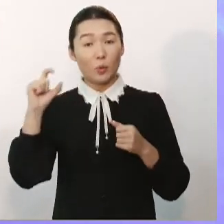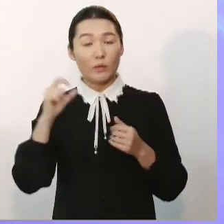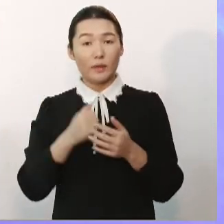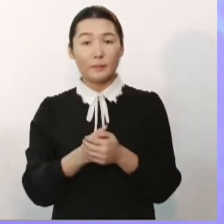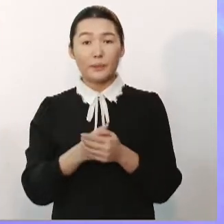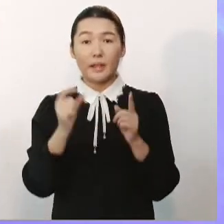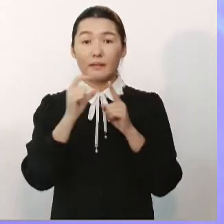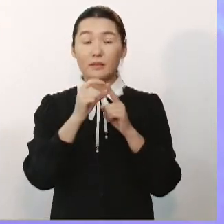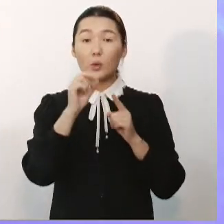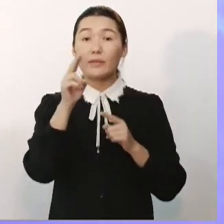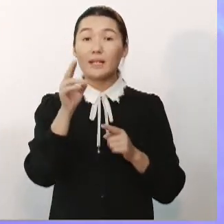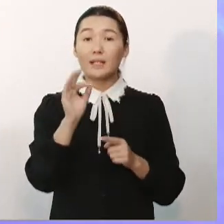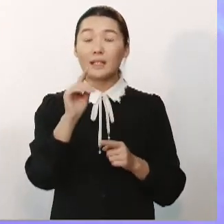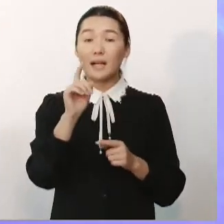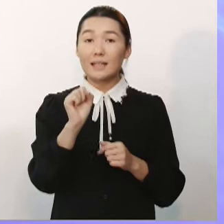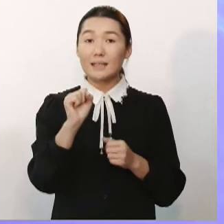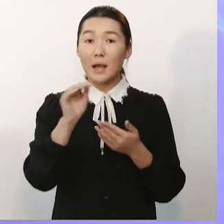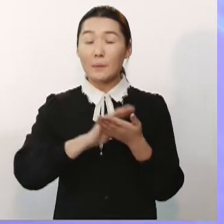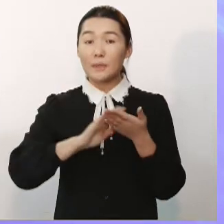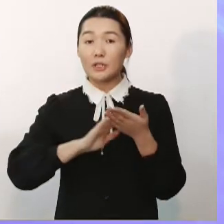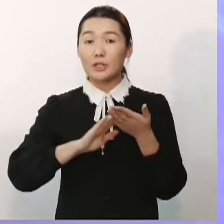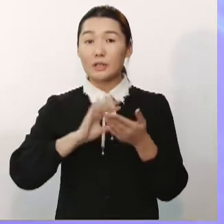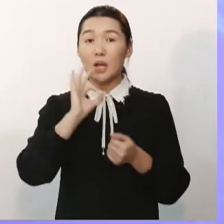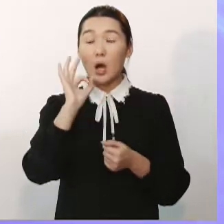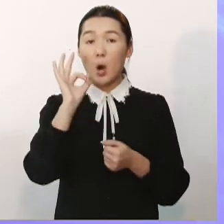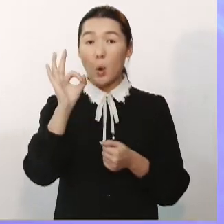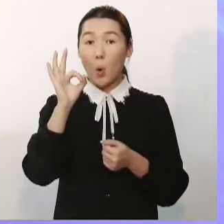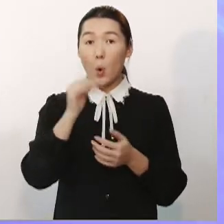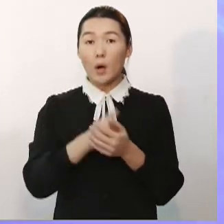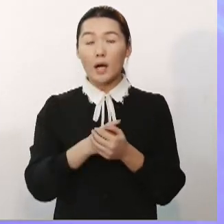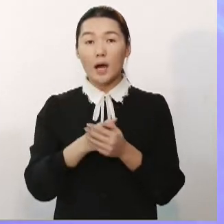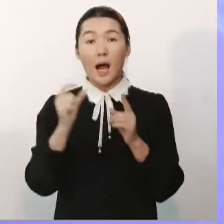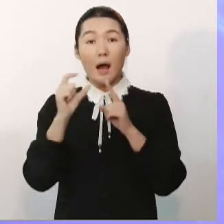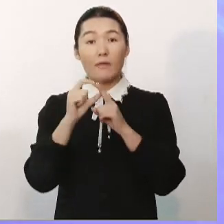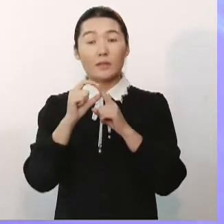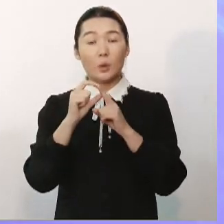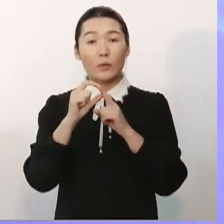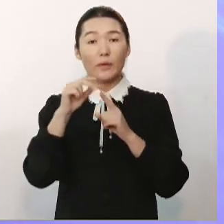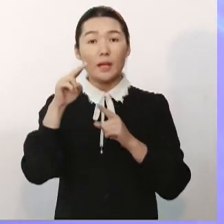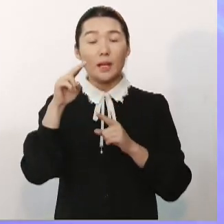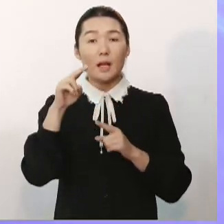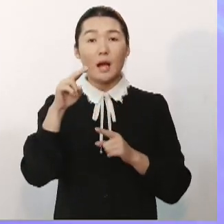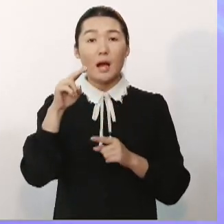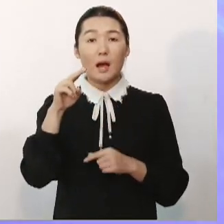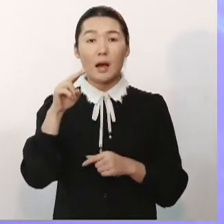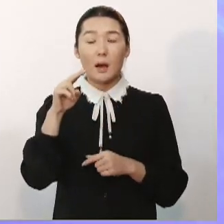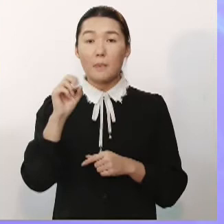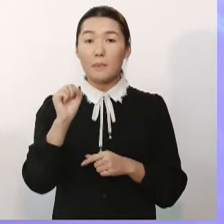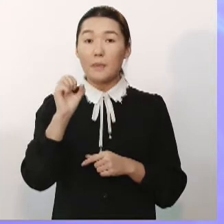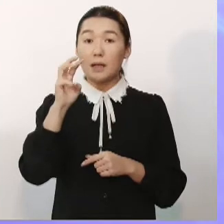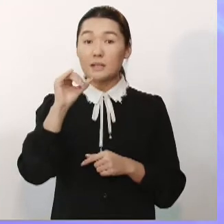В слове коза пишется буква О, а в слове пастух пишется буква